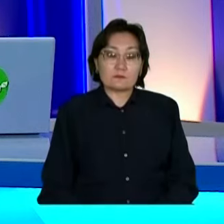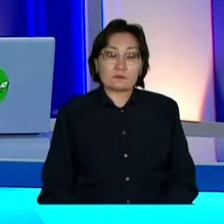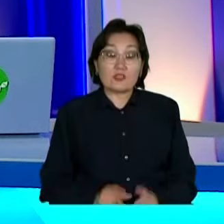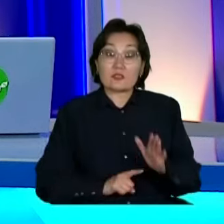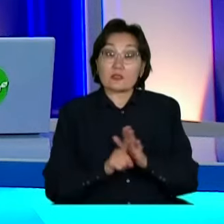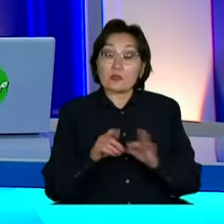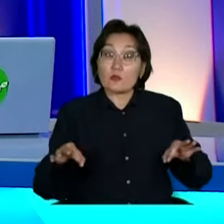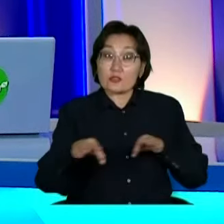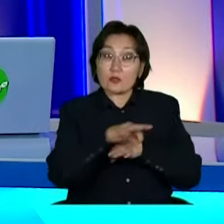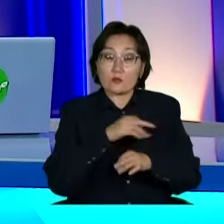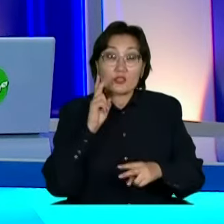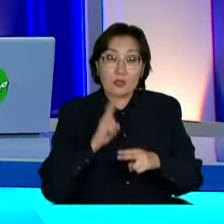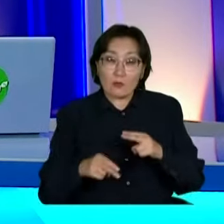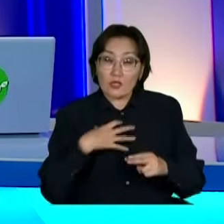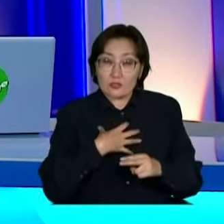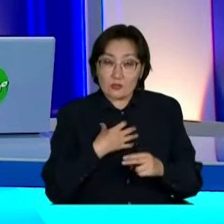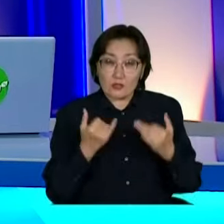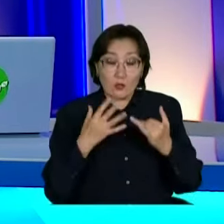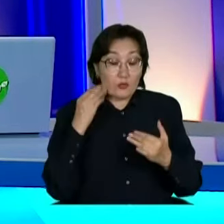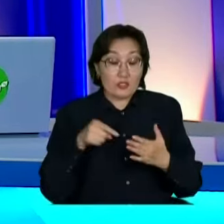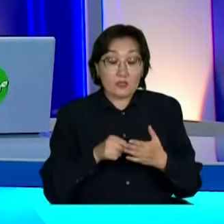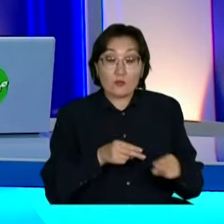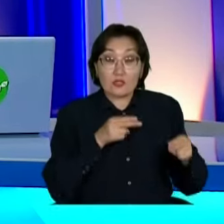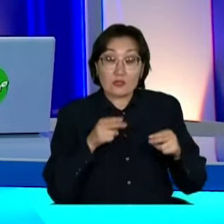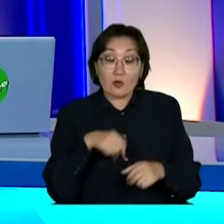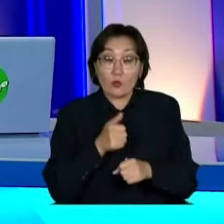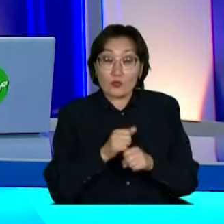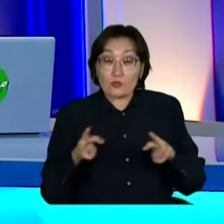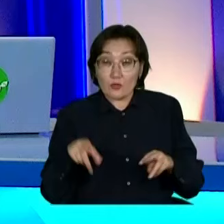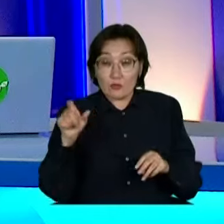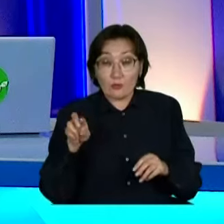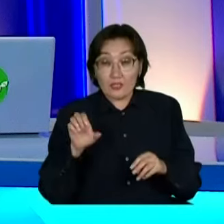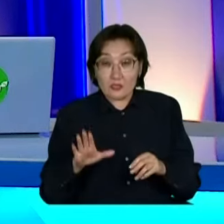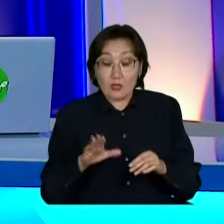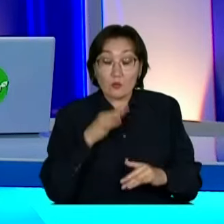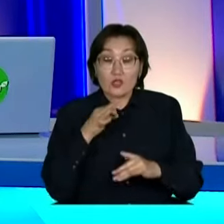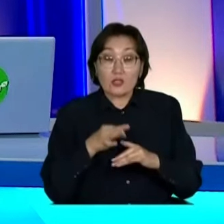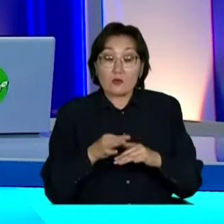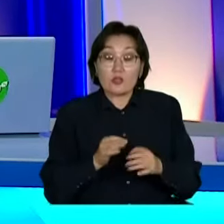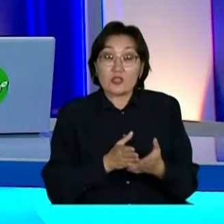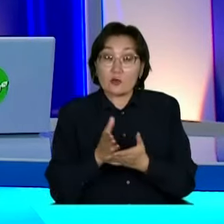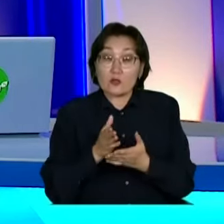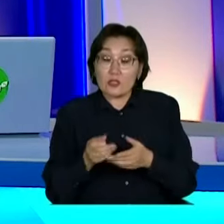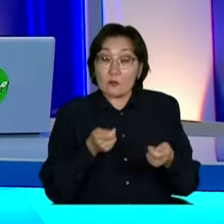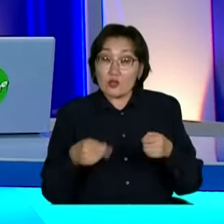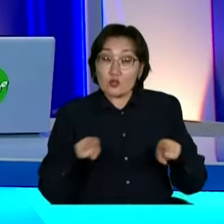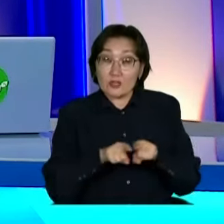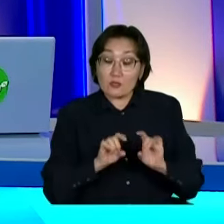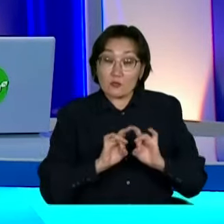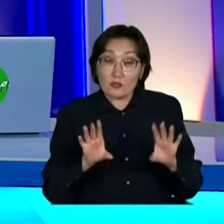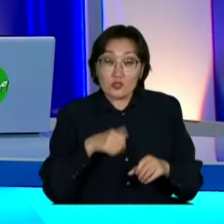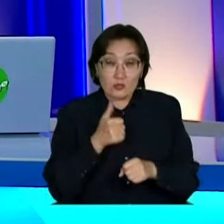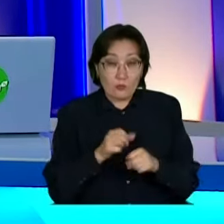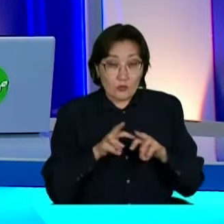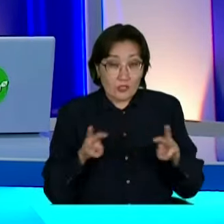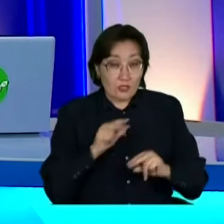Басталған жобаларда аяқтау маңызды. Бүгін Алматыға келген премьер-министр Олжас Бектенов жауапты құрылым басшыларына осылай деді. Үкімет